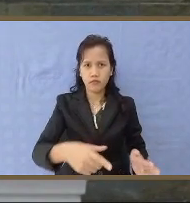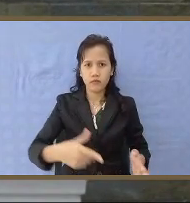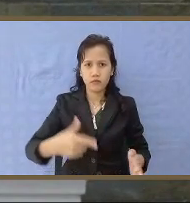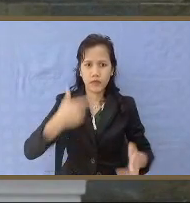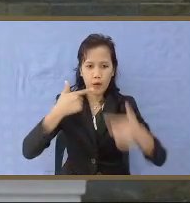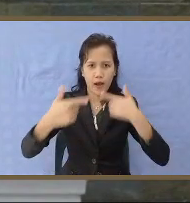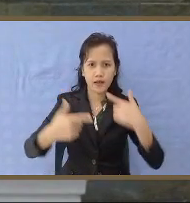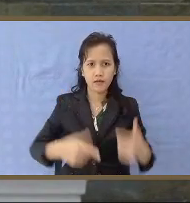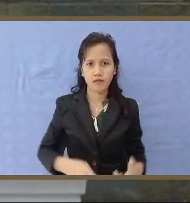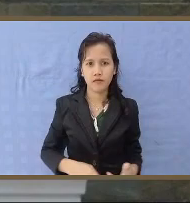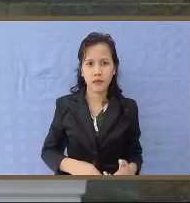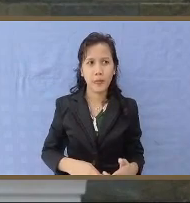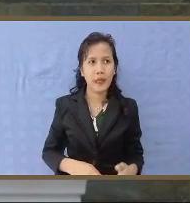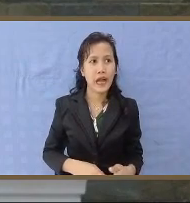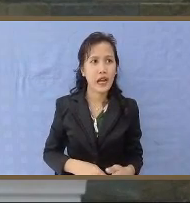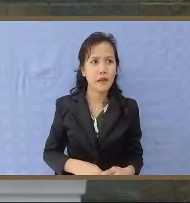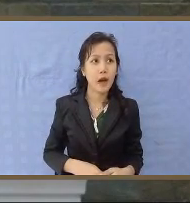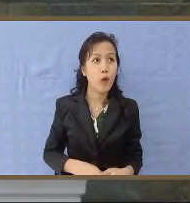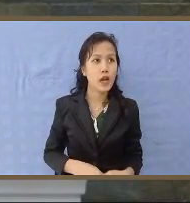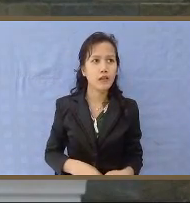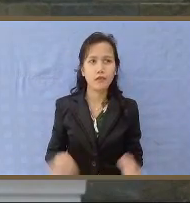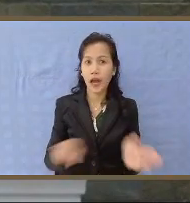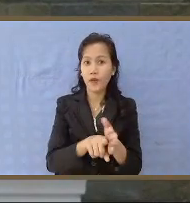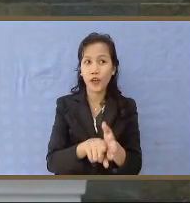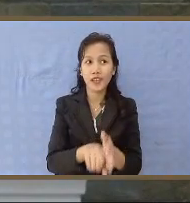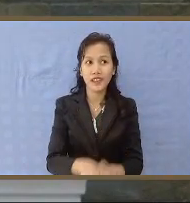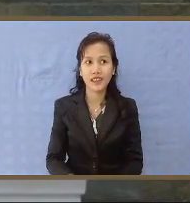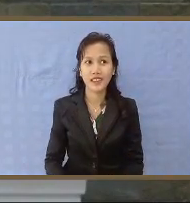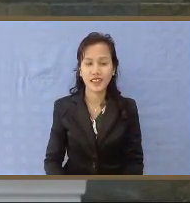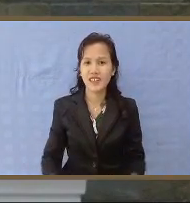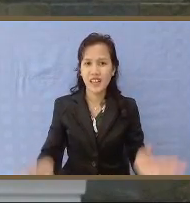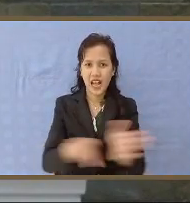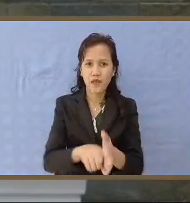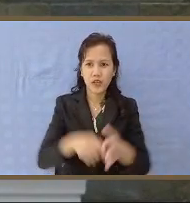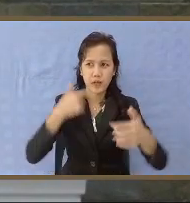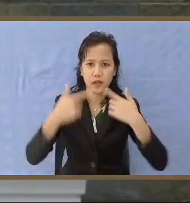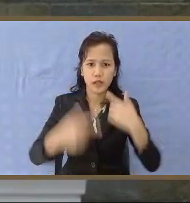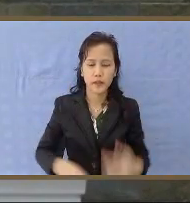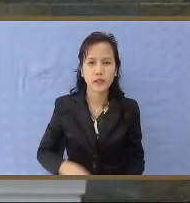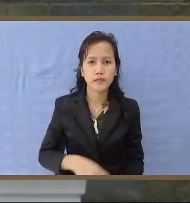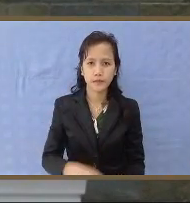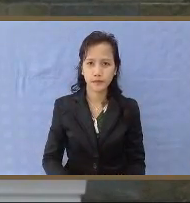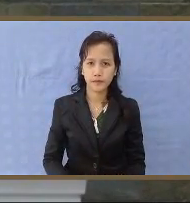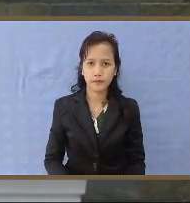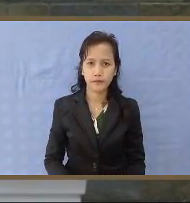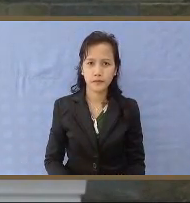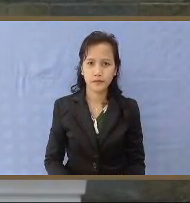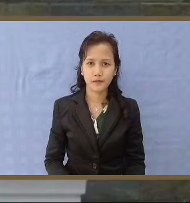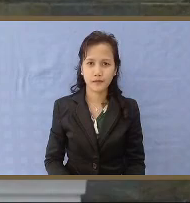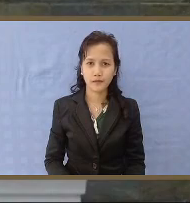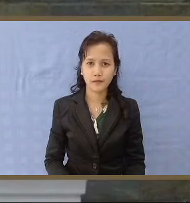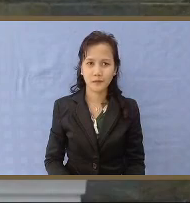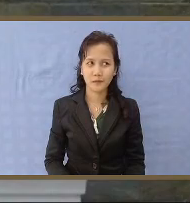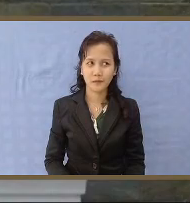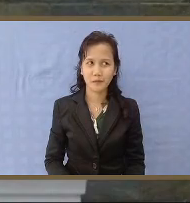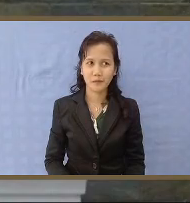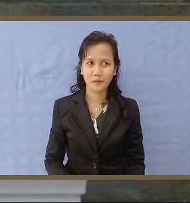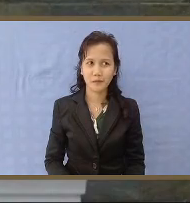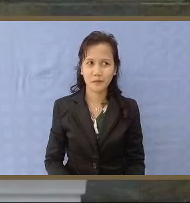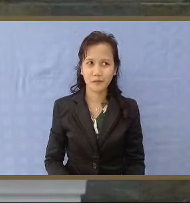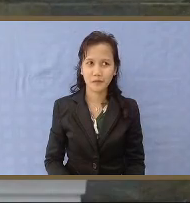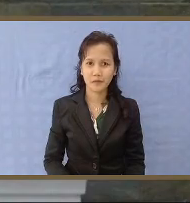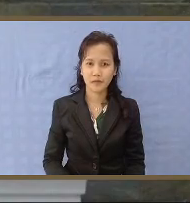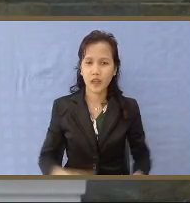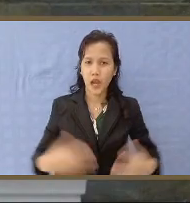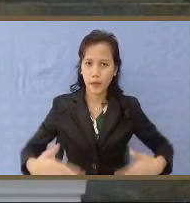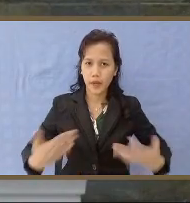tayo nakasilensyo, dapat seryoso tayo na ikipag-usap sa Panginoon. You see? So, no. Listen, this is